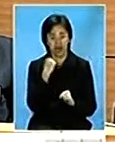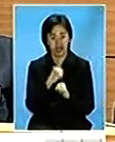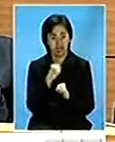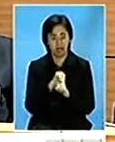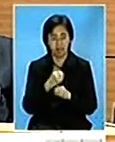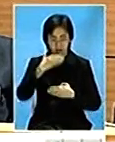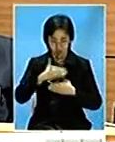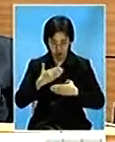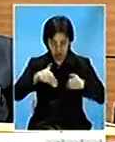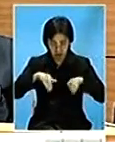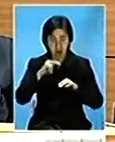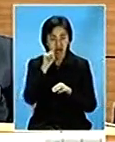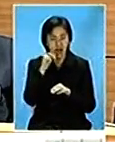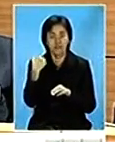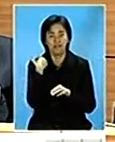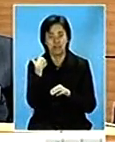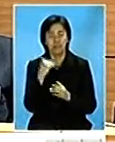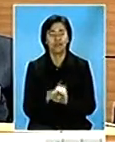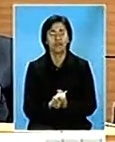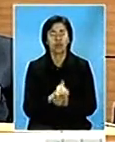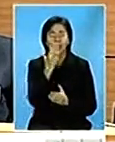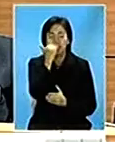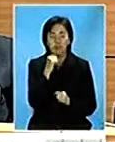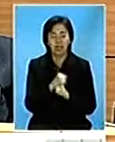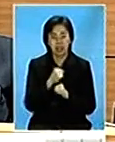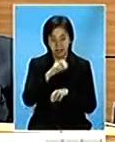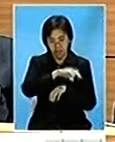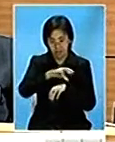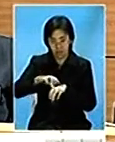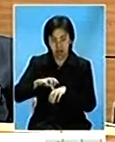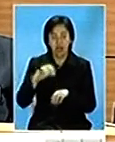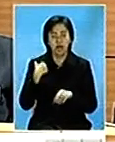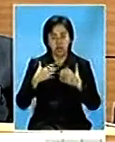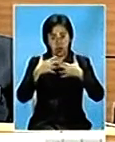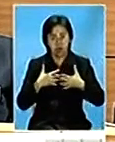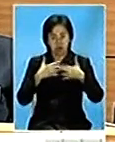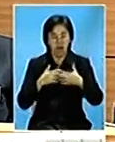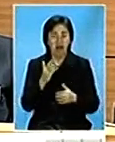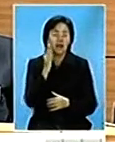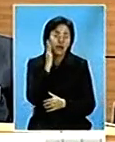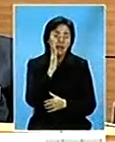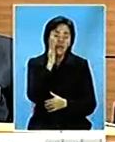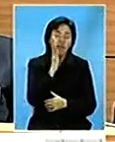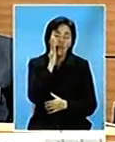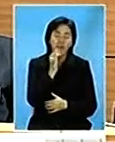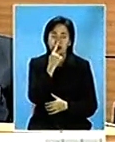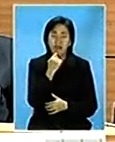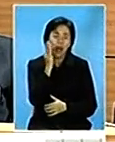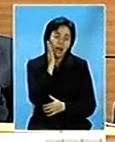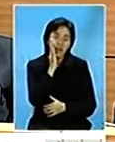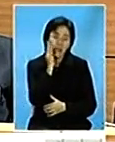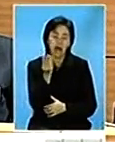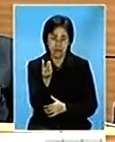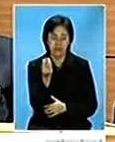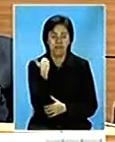ายกั้นน้ำไม่คือผายยางเพราะตรงเตางอยมีโรงงานมะเขือเทศเป็นโรงงานหลวงสำเร็จรูปซึ่งดูแลเรื่องมะ